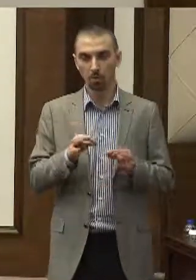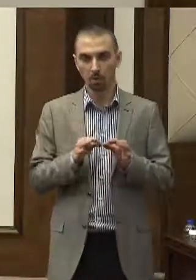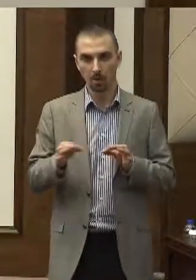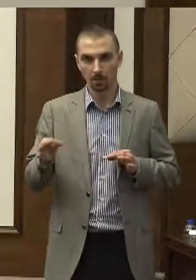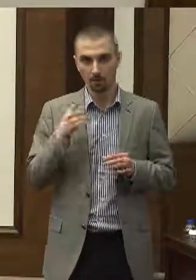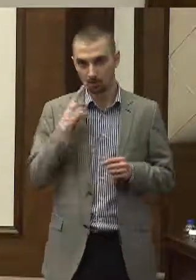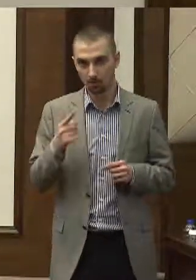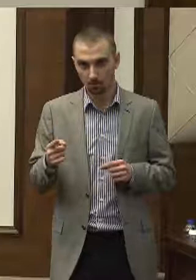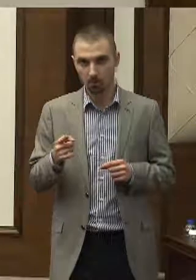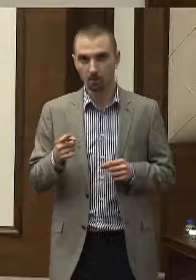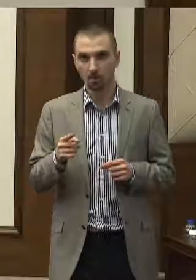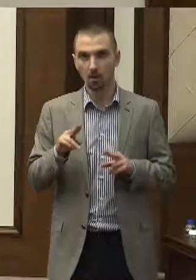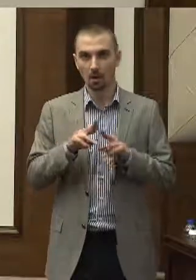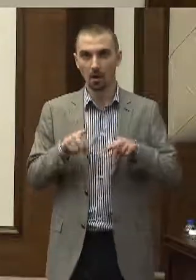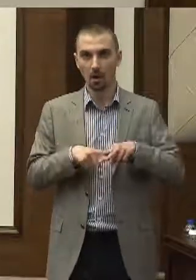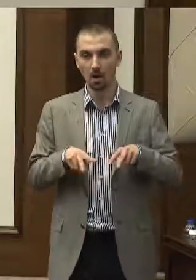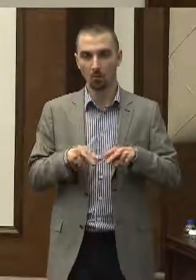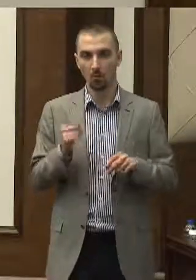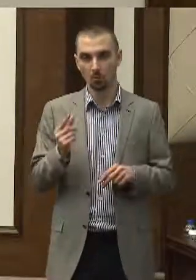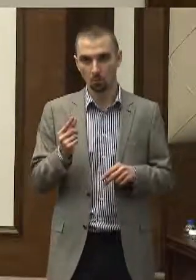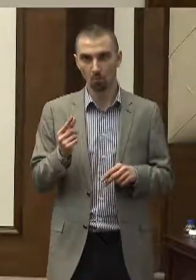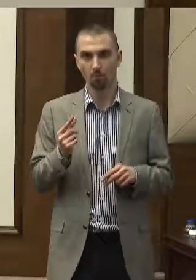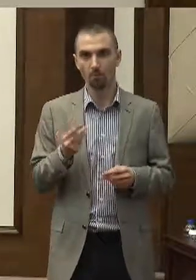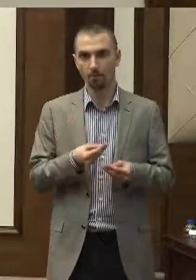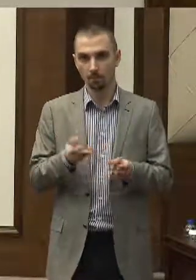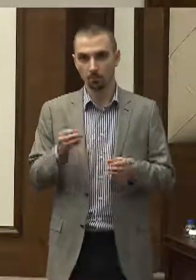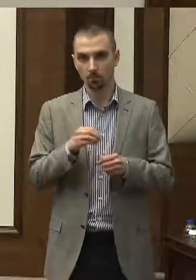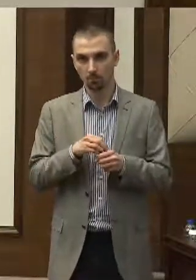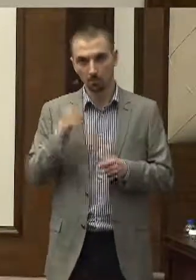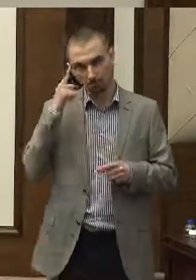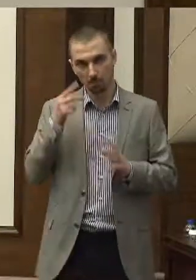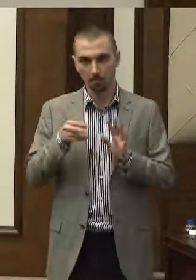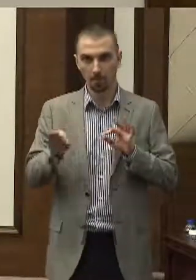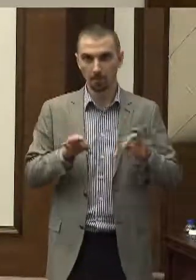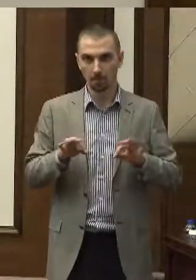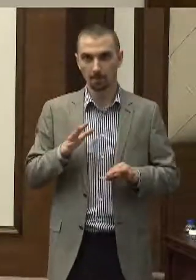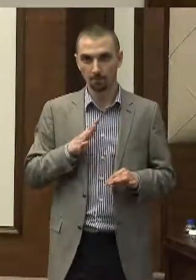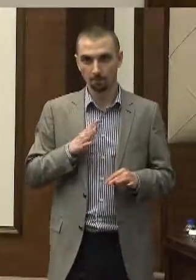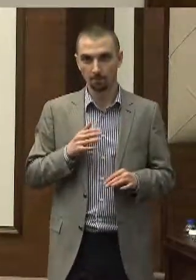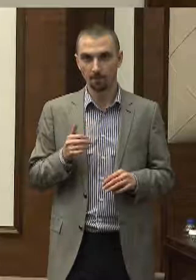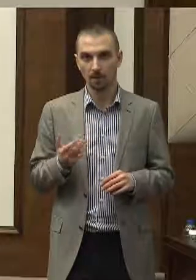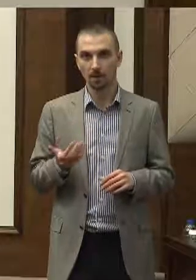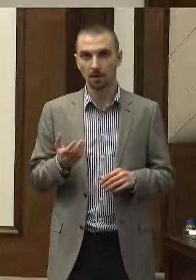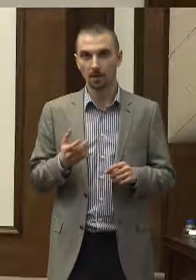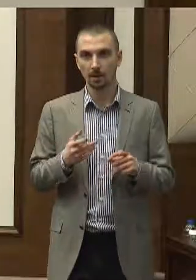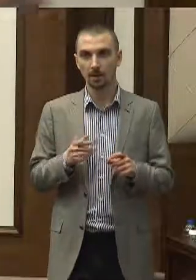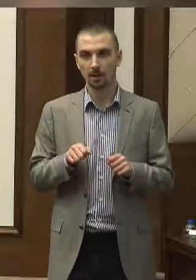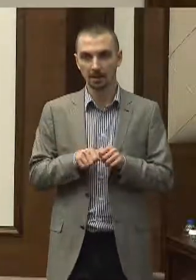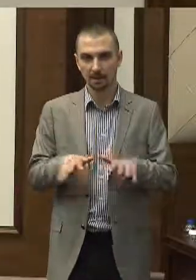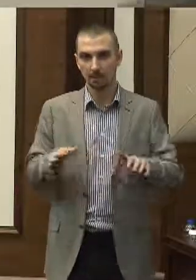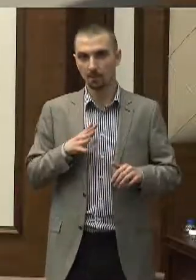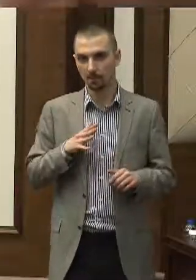alanın ilimizin ve kamu güvenliğinin sağlanması doğrultusunda kurulması planlanan sayısal tesis sistemi